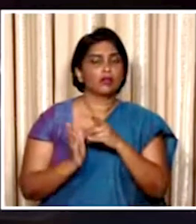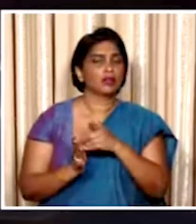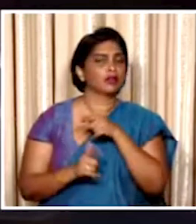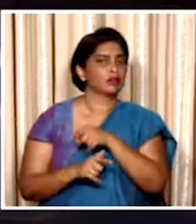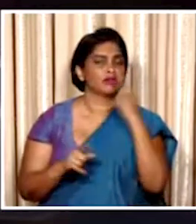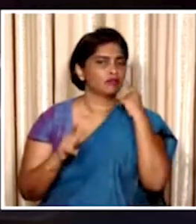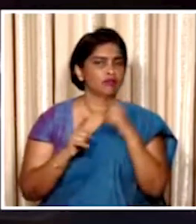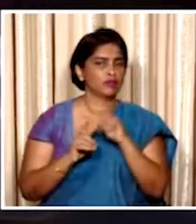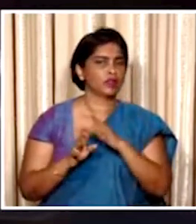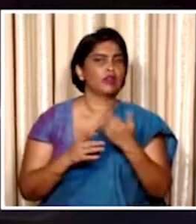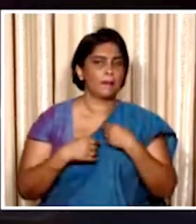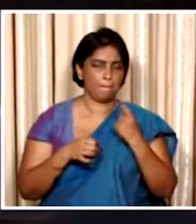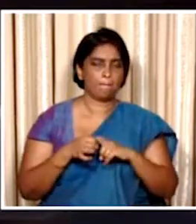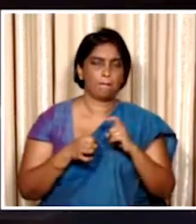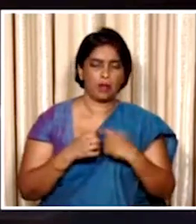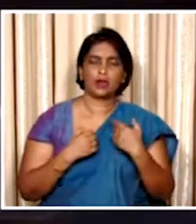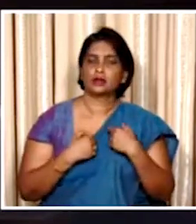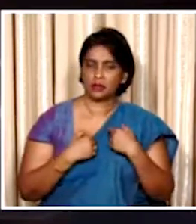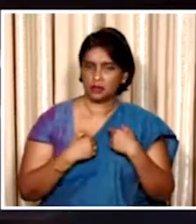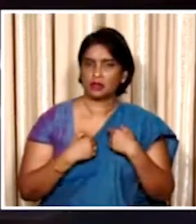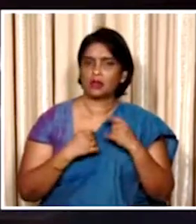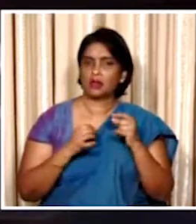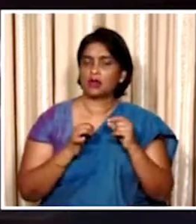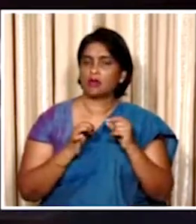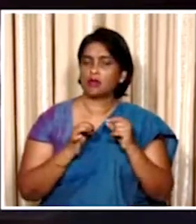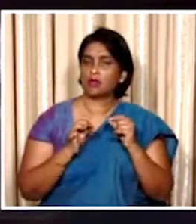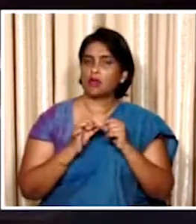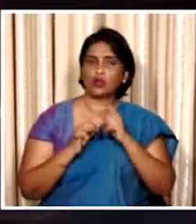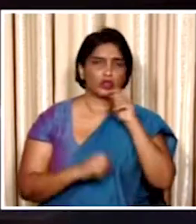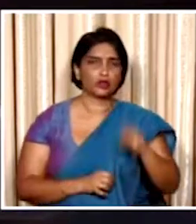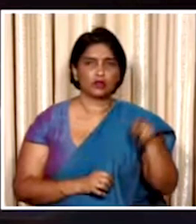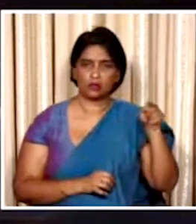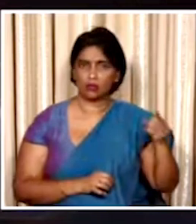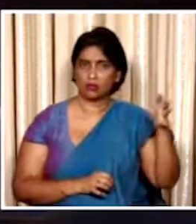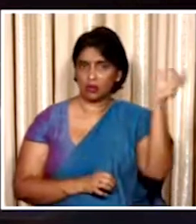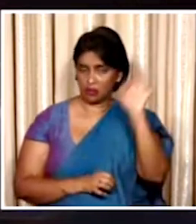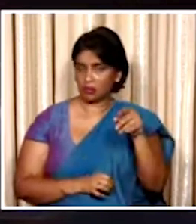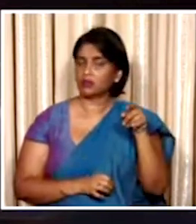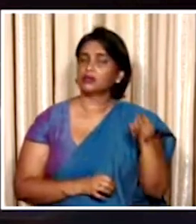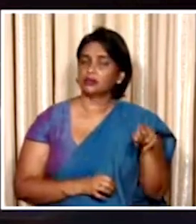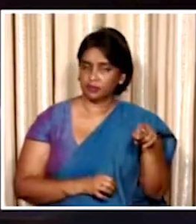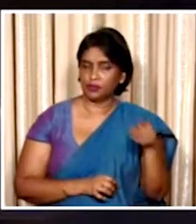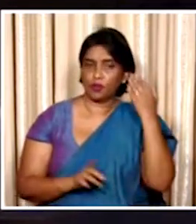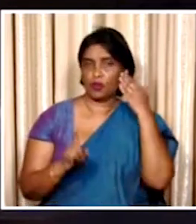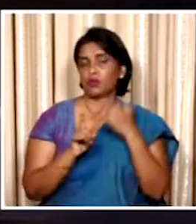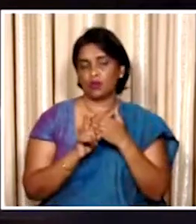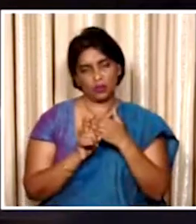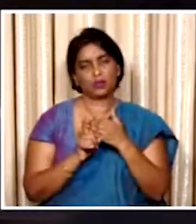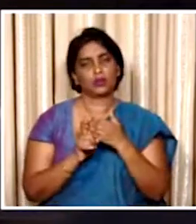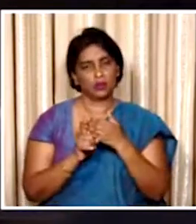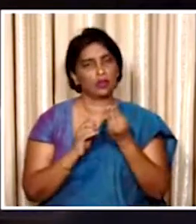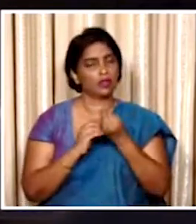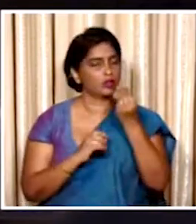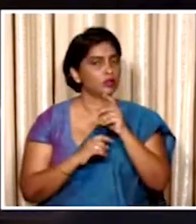නියෝගය පිළිබඳ අපිටත් ප්‍රශ්නයක් තියෙනවා. බඳුල විශ්වකාරතුමාගේ පත්වීම පිළිබඳව ලබා